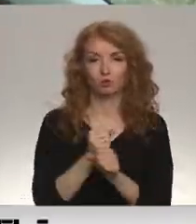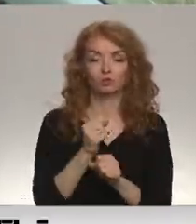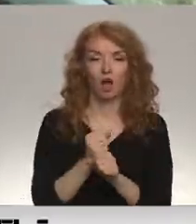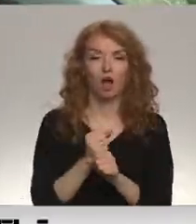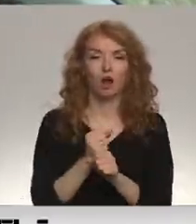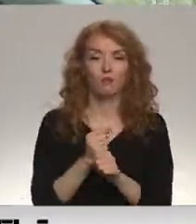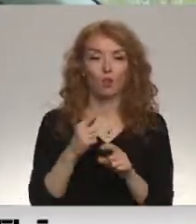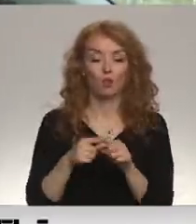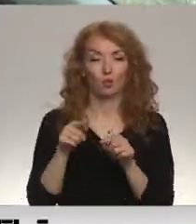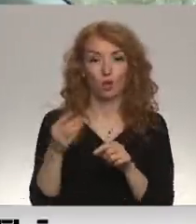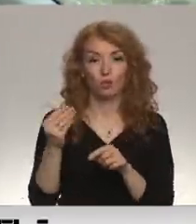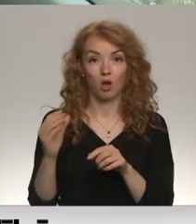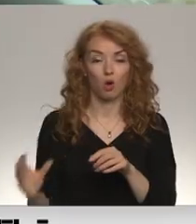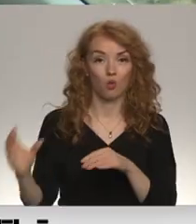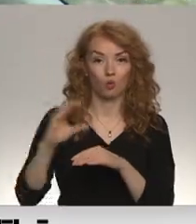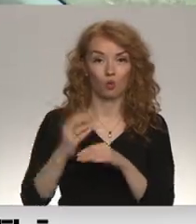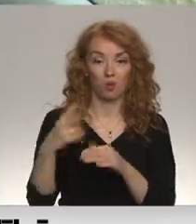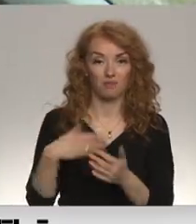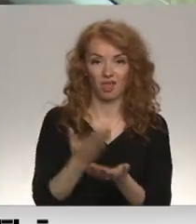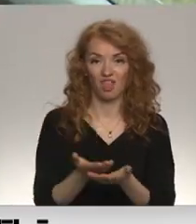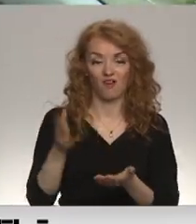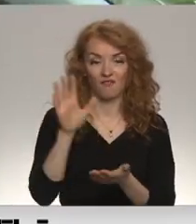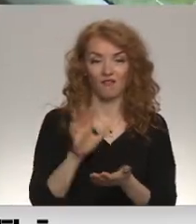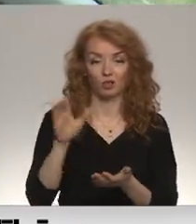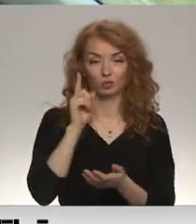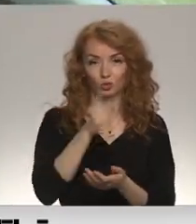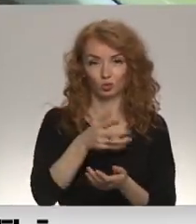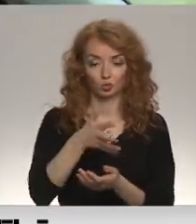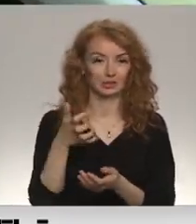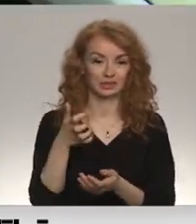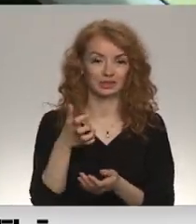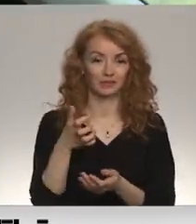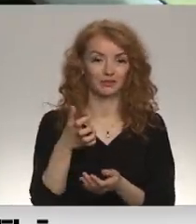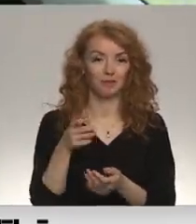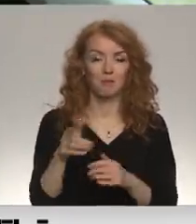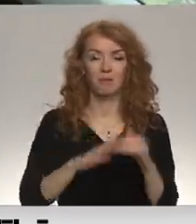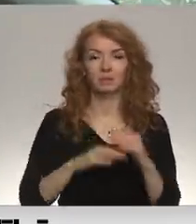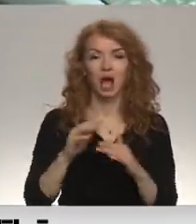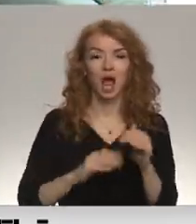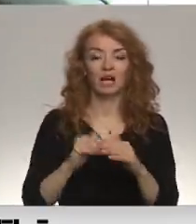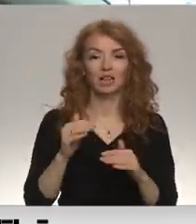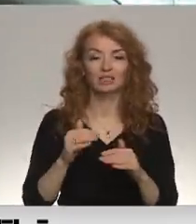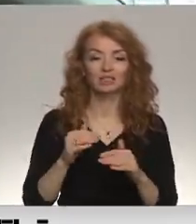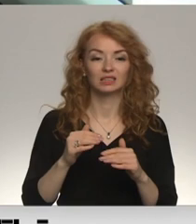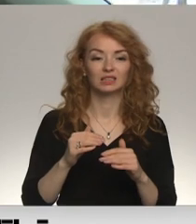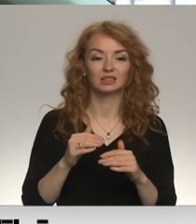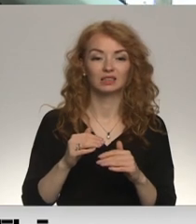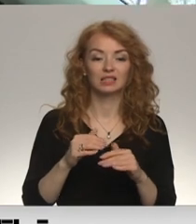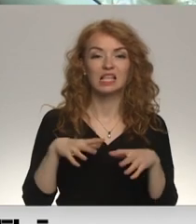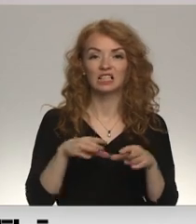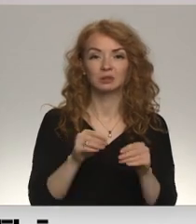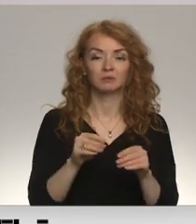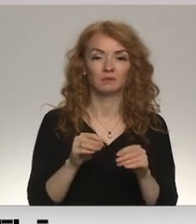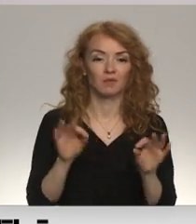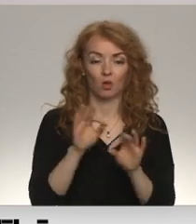tu naudu, ko pīdoja valsts 1500, tu praktiski izdarāt nav